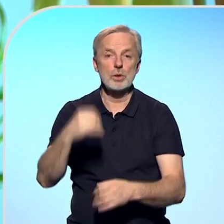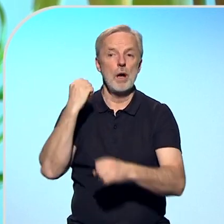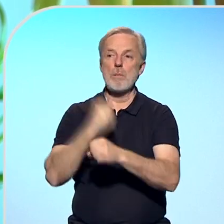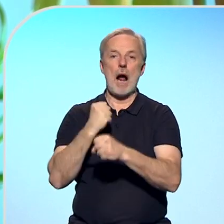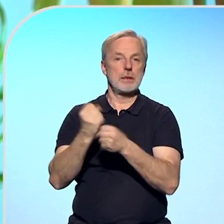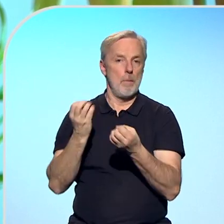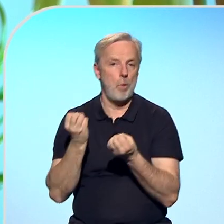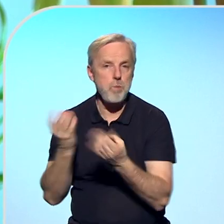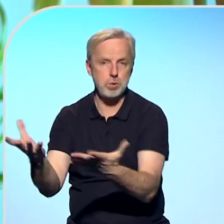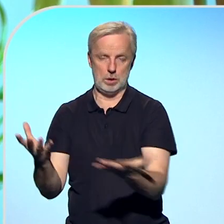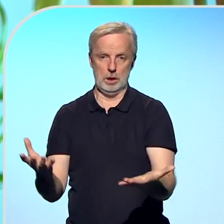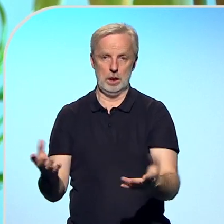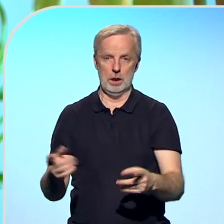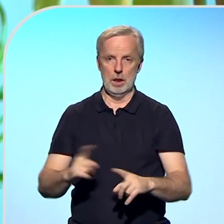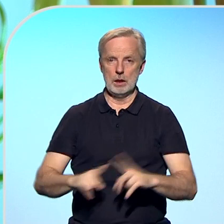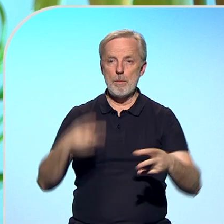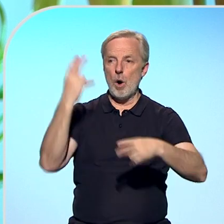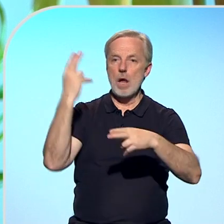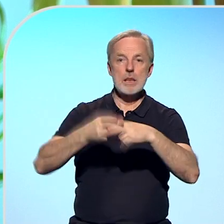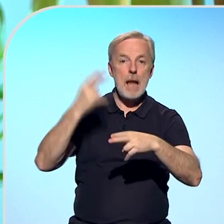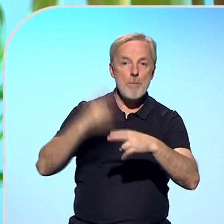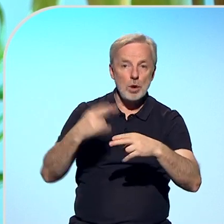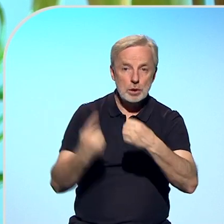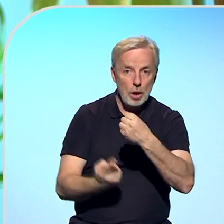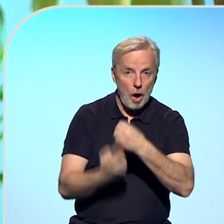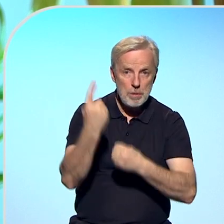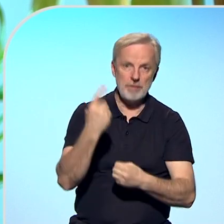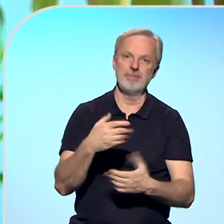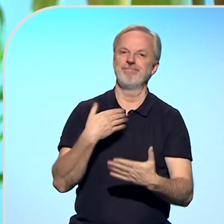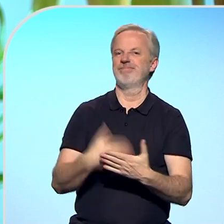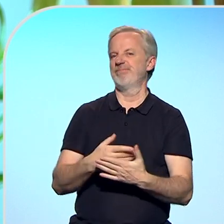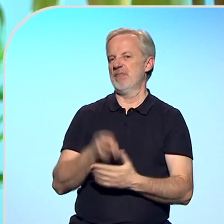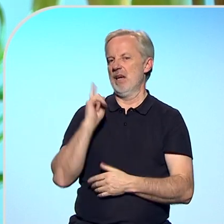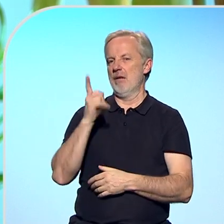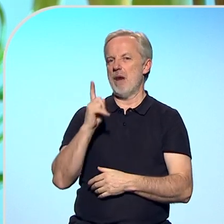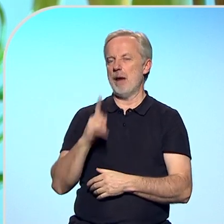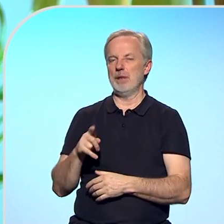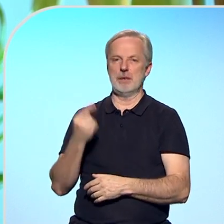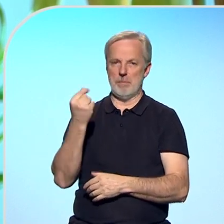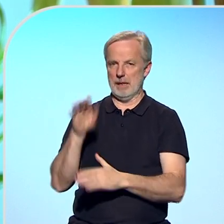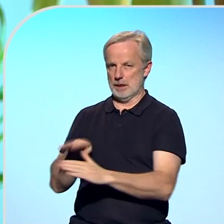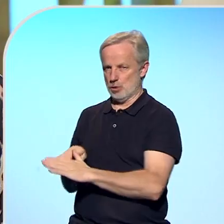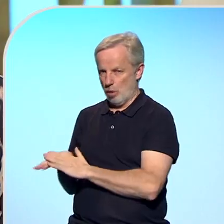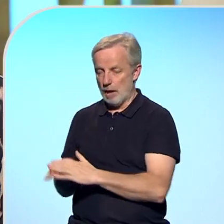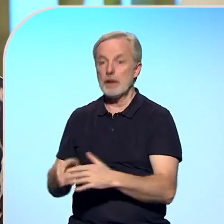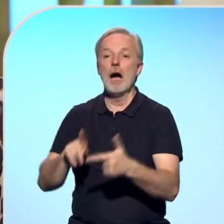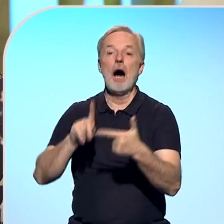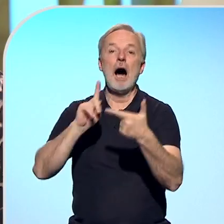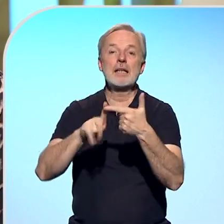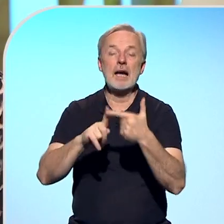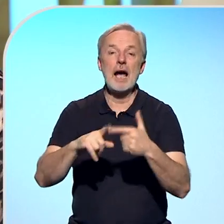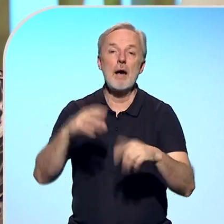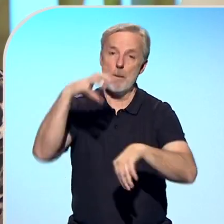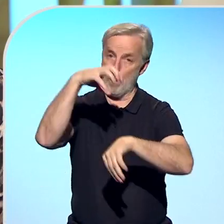rizikami. Člověk nikdy neví, co se může stát, proto by bylo fajn mít nějaké jako kvalitné pojištění. Životní pojistku. Přesně